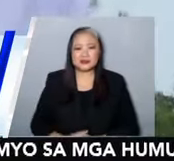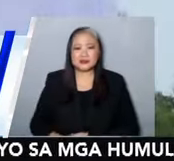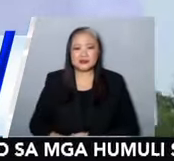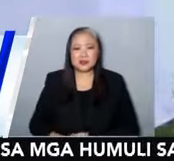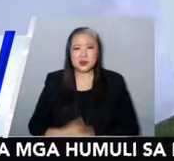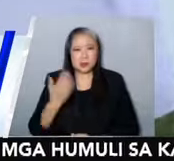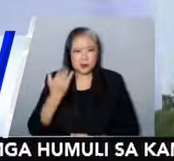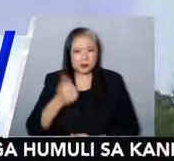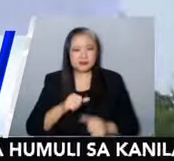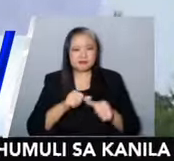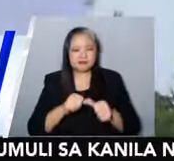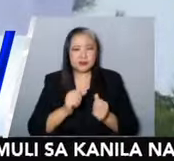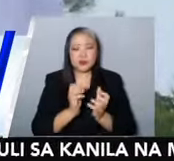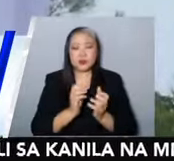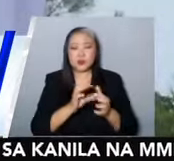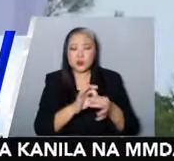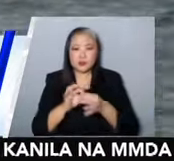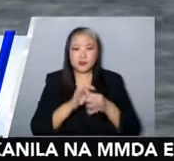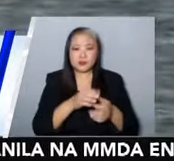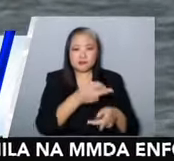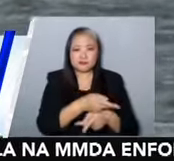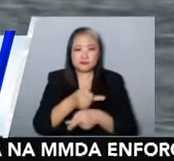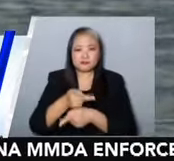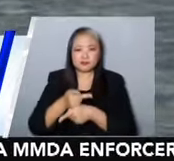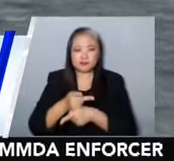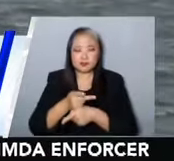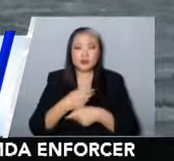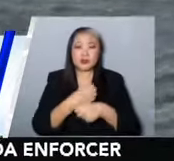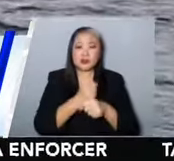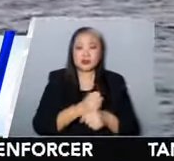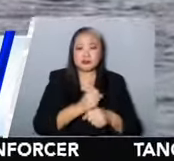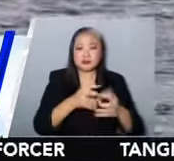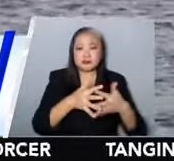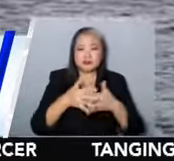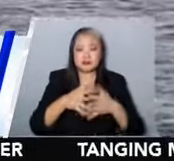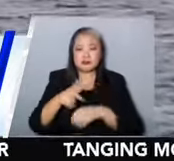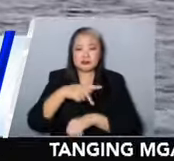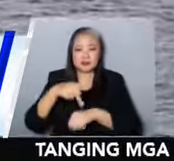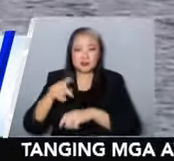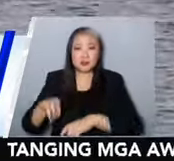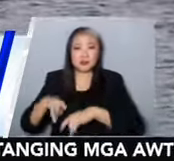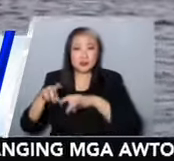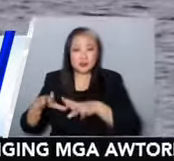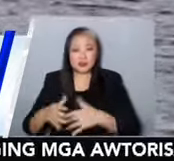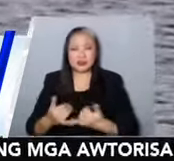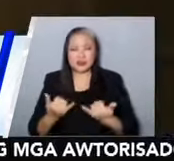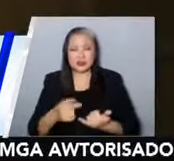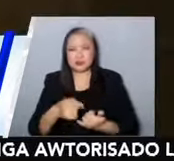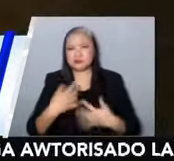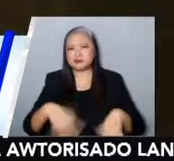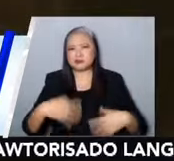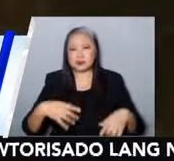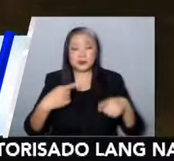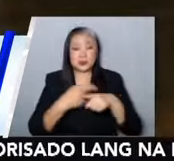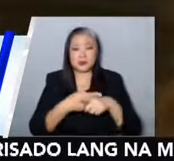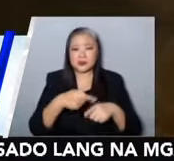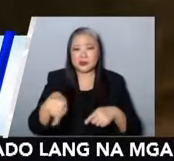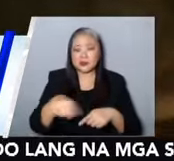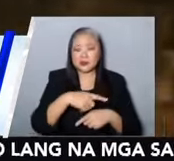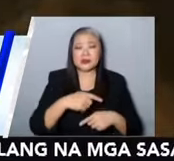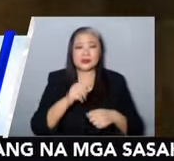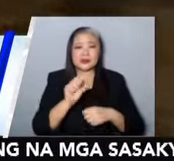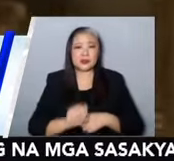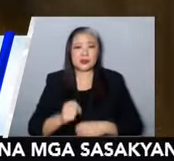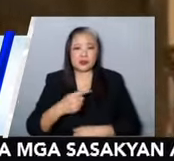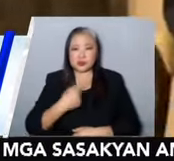ng Pilipinas, Amerika, Japan at Australia sa gitna ng tumitinding tensyon sa South China Sea. Inaasahang magkakaroon